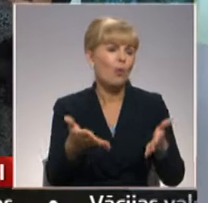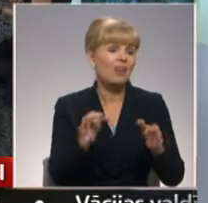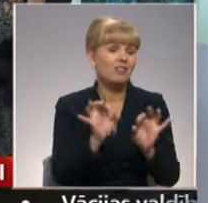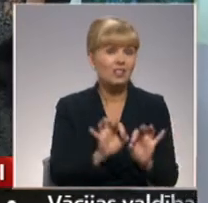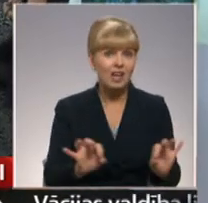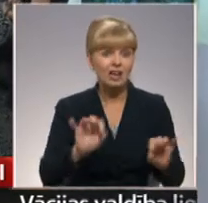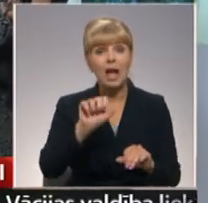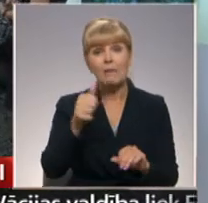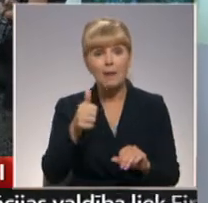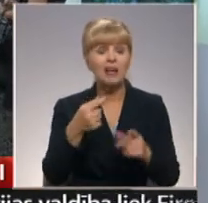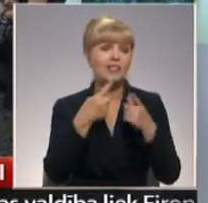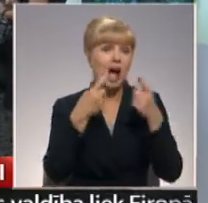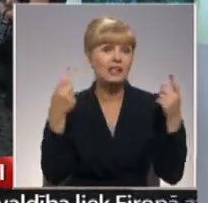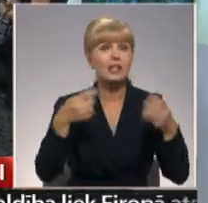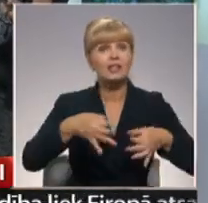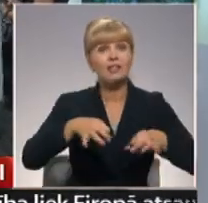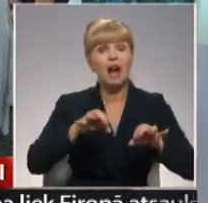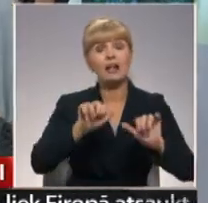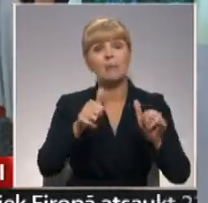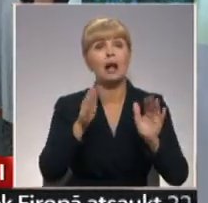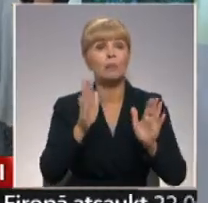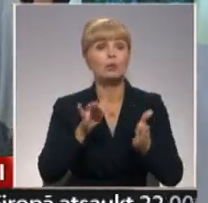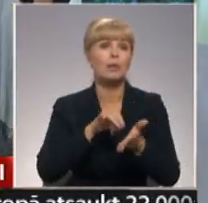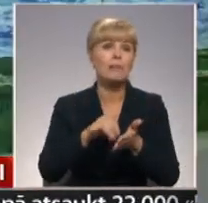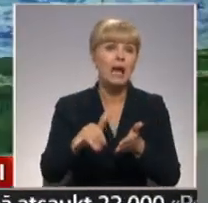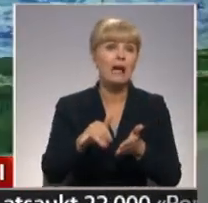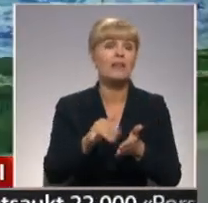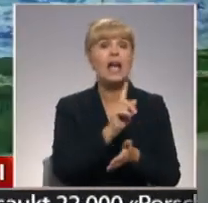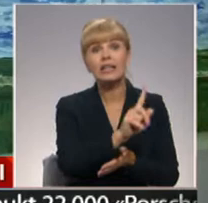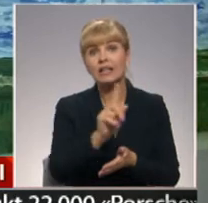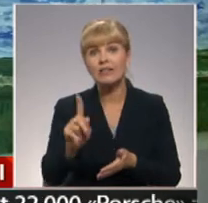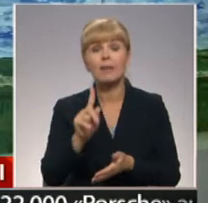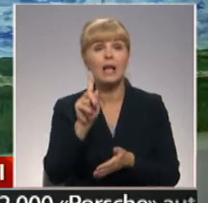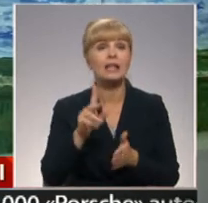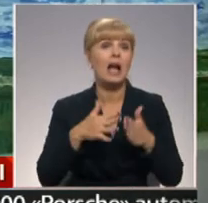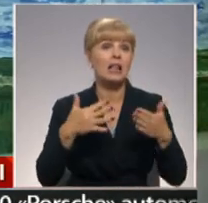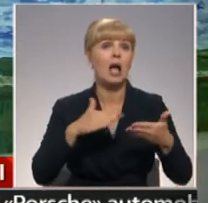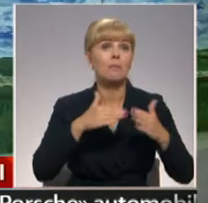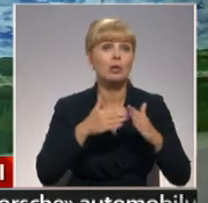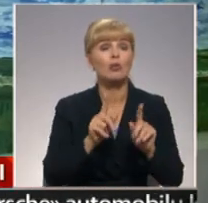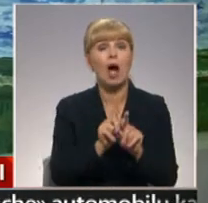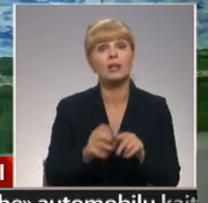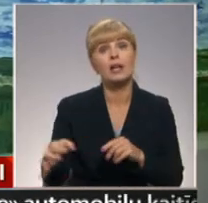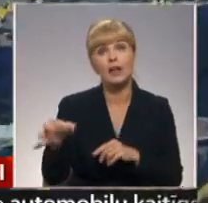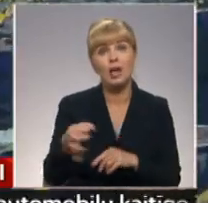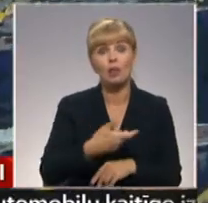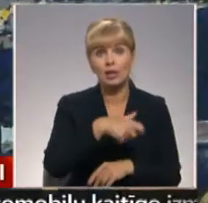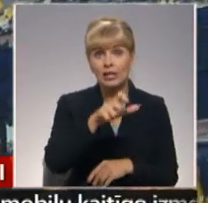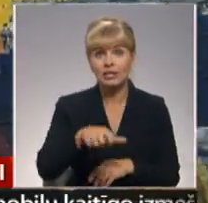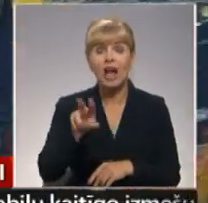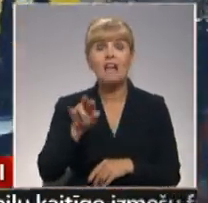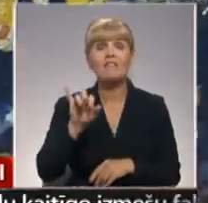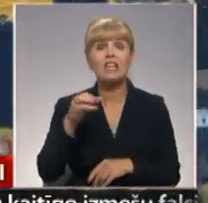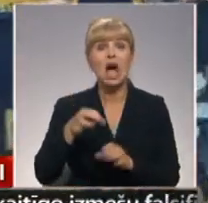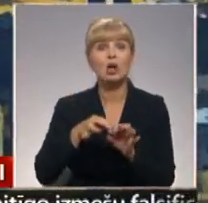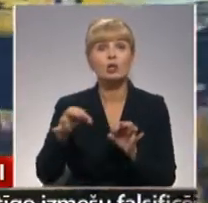skaisti. Mākslinieki atzīst, ka ir svarīgi, lai māksla būtu pieejama ikvienam, ne tikai lielo pilsētu, bet arī reģionu iedzīvotājiem. Viļakas novadam